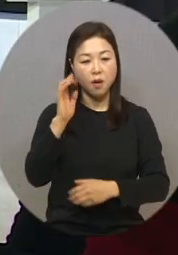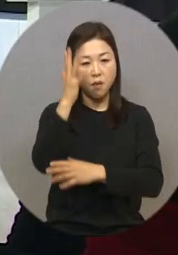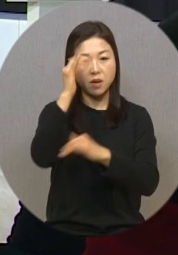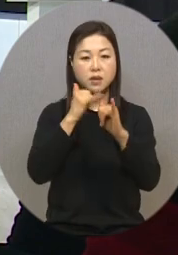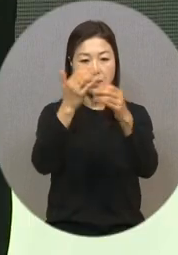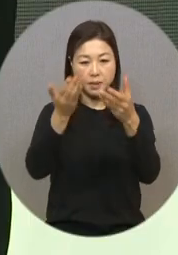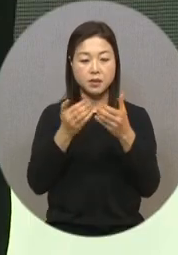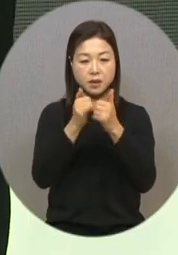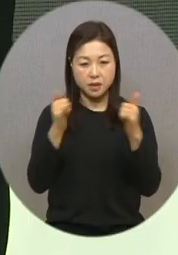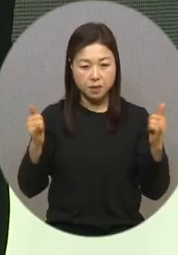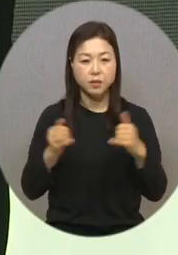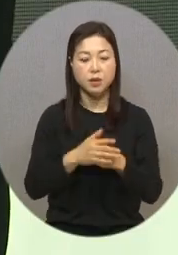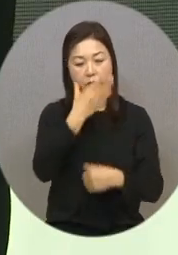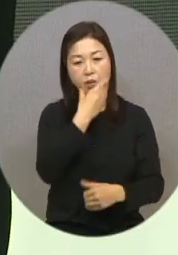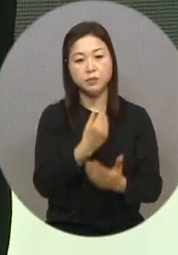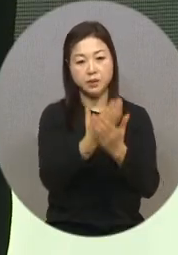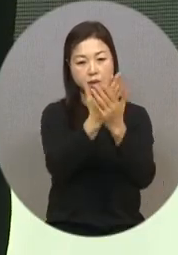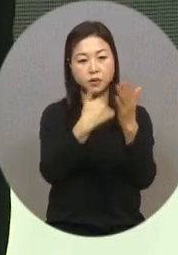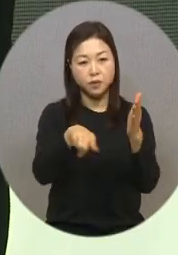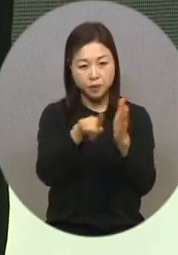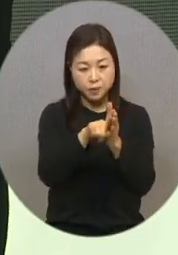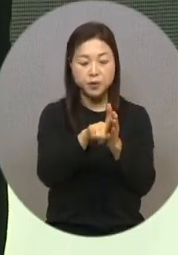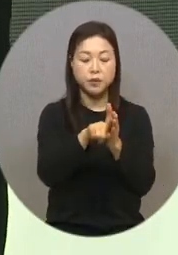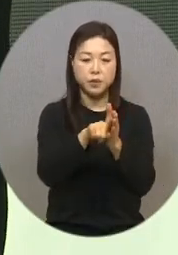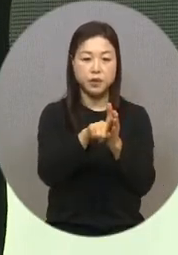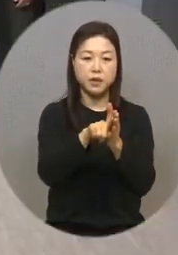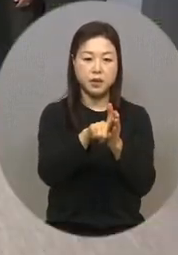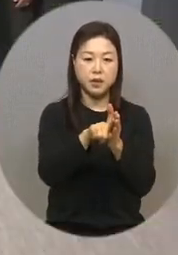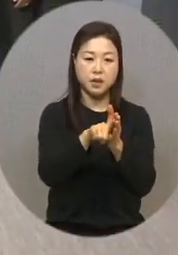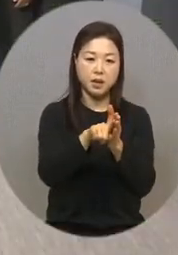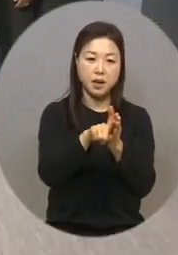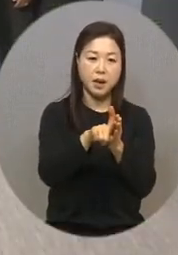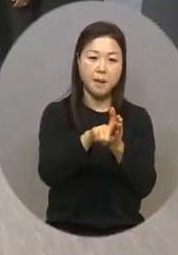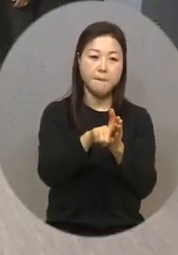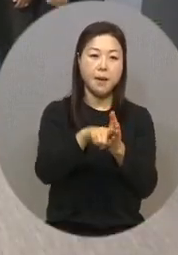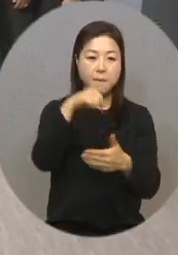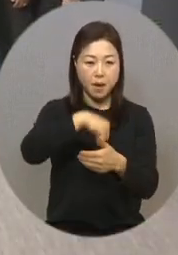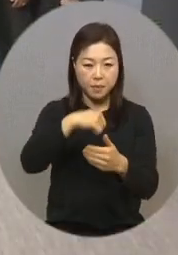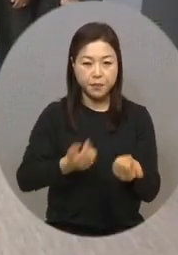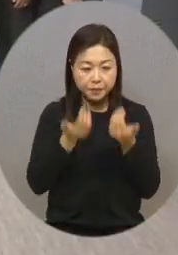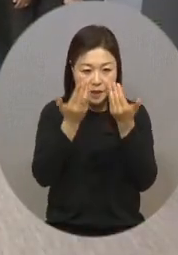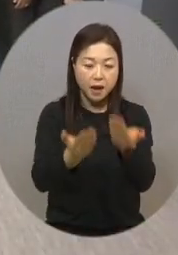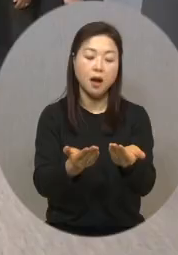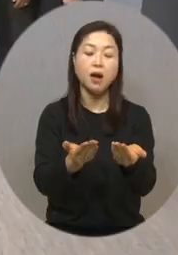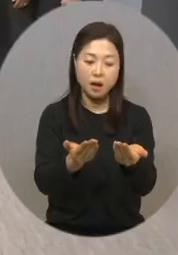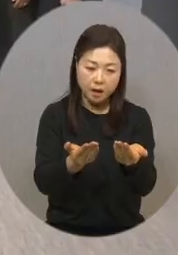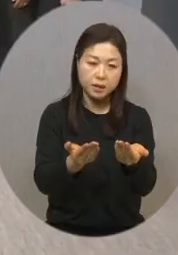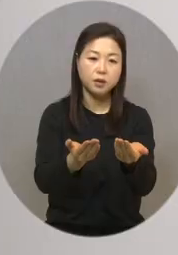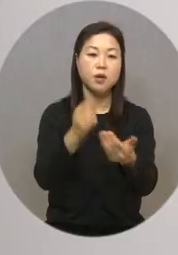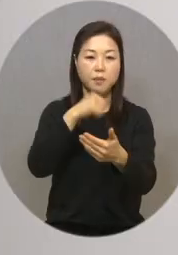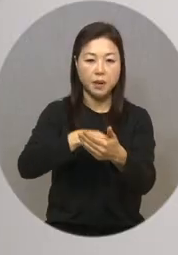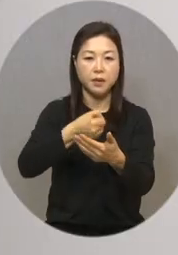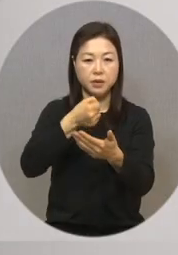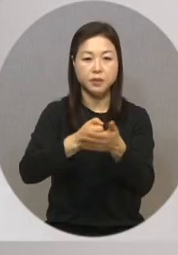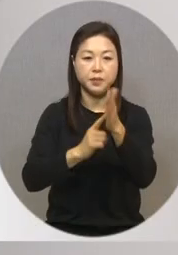한 목소리로 복지 발전을 위해 헌신하겠다는 가슴 따뜻한 이야기들을 쏟아내기도 했습니다.